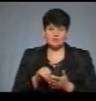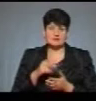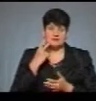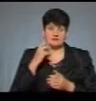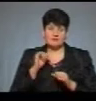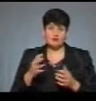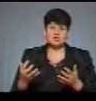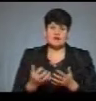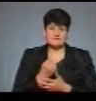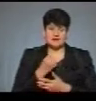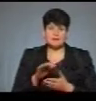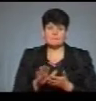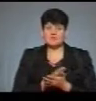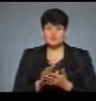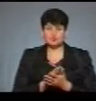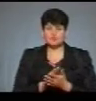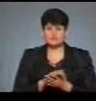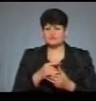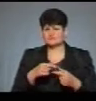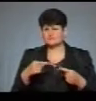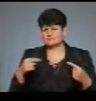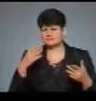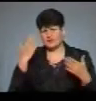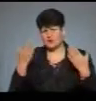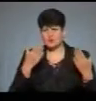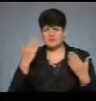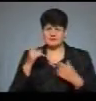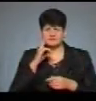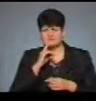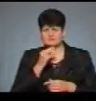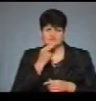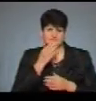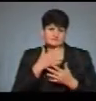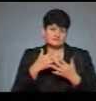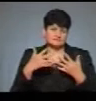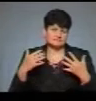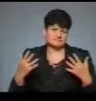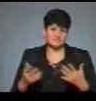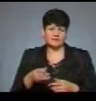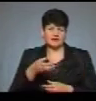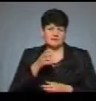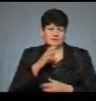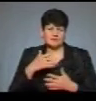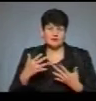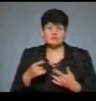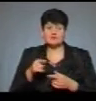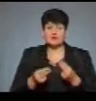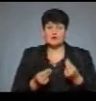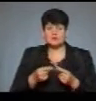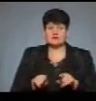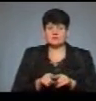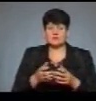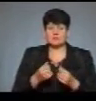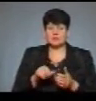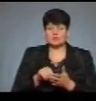виграти безкоштовно велику кількість розваг, смаколиків, сувенірів, напоїв, оскільки в цих розіграшах також беруть